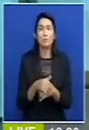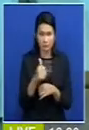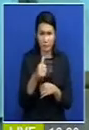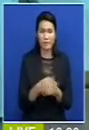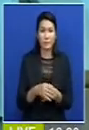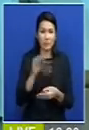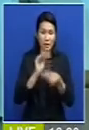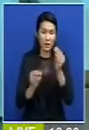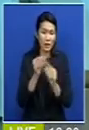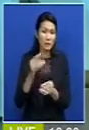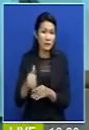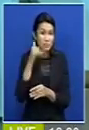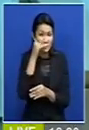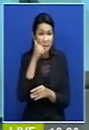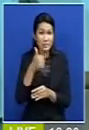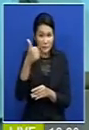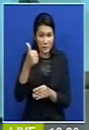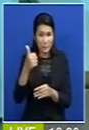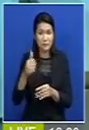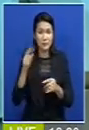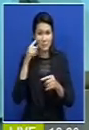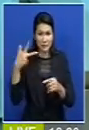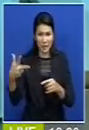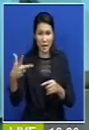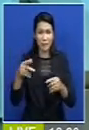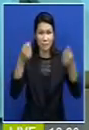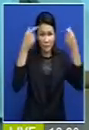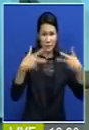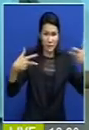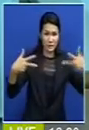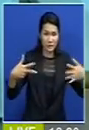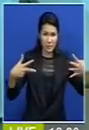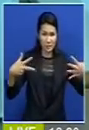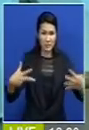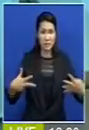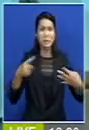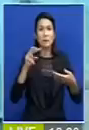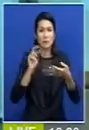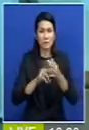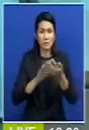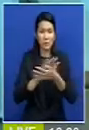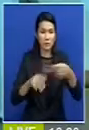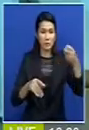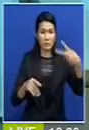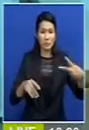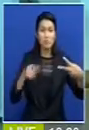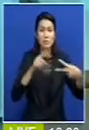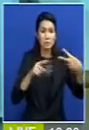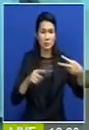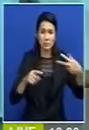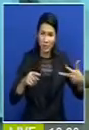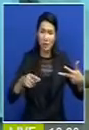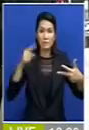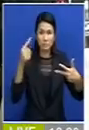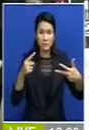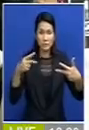หมายเลขโทรศัพท์เนี่ยสามารถผูกได้ไม่เกิน3บัญชีรวมแล้ว1คนนะครับสามารถทำได้ถึง4บัญชีด้วยกันขณะที่คุณ